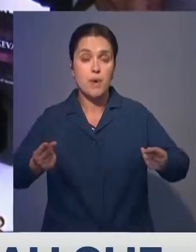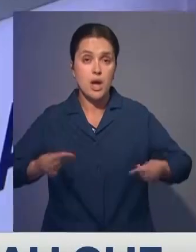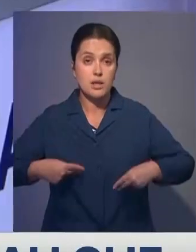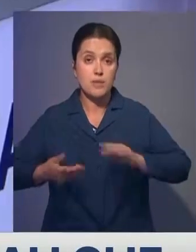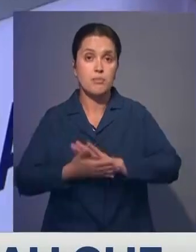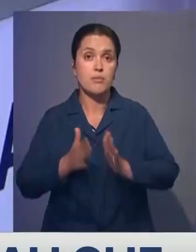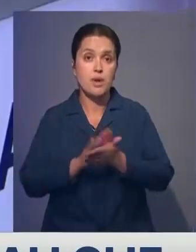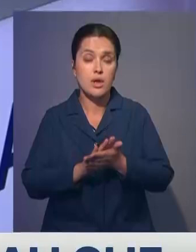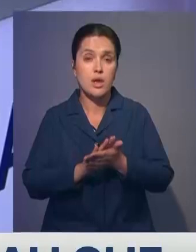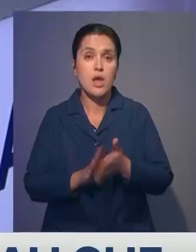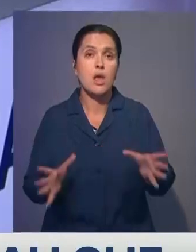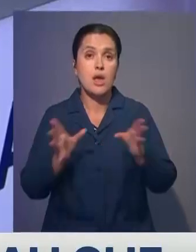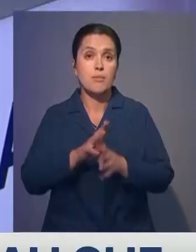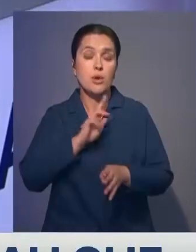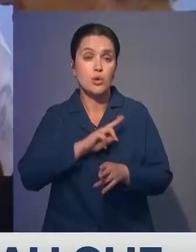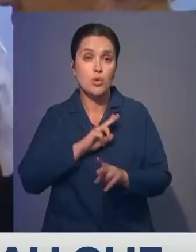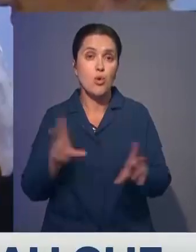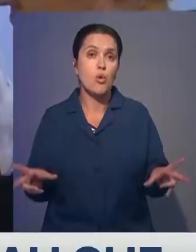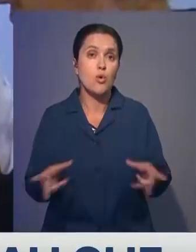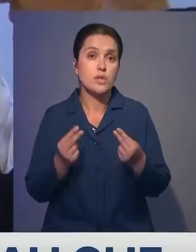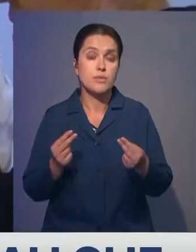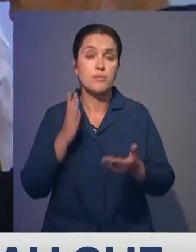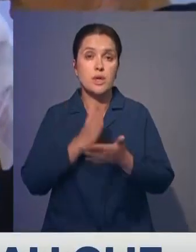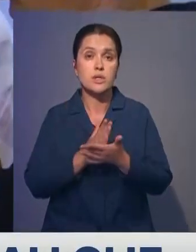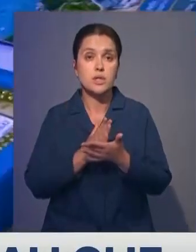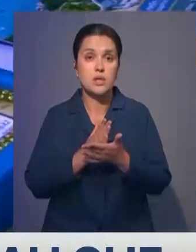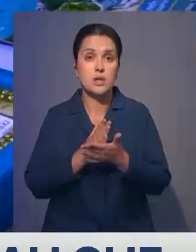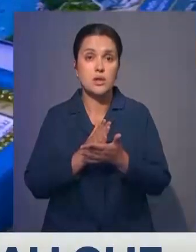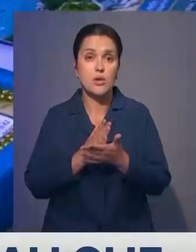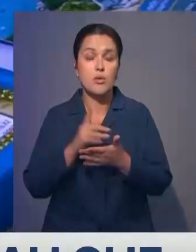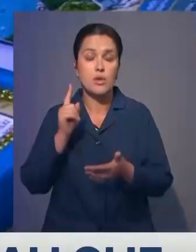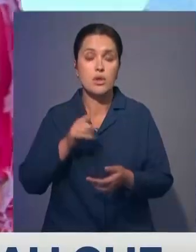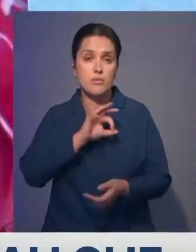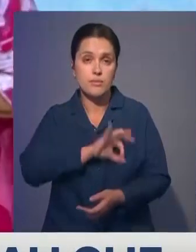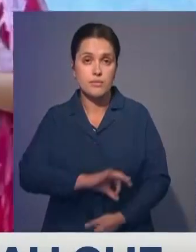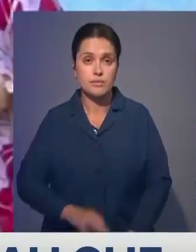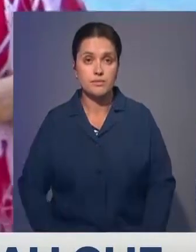о сотрудничестве. Успех первой ярмарки явно превзошел ожидания организаторов.